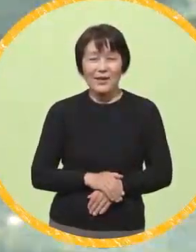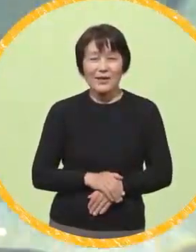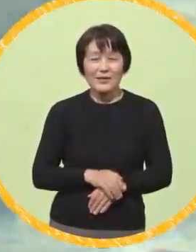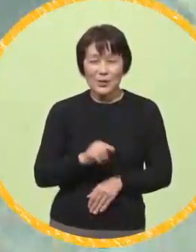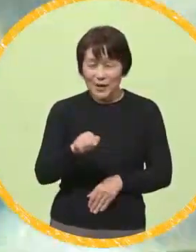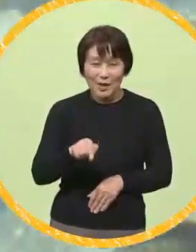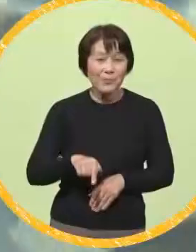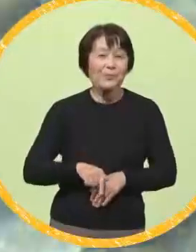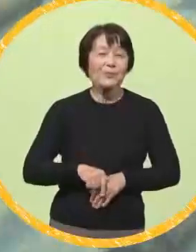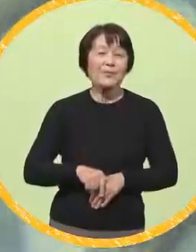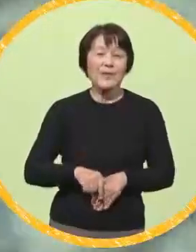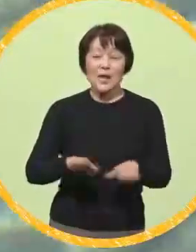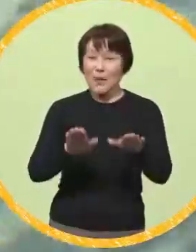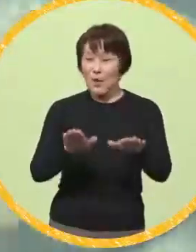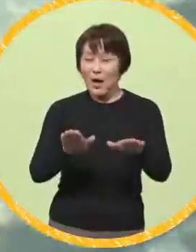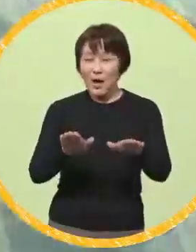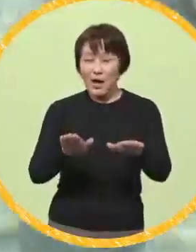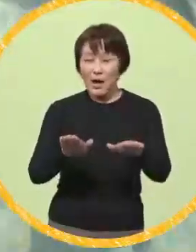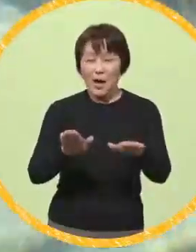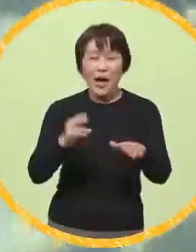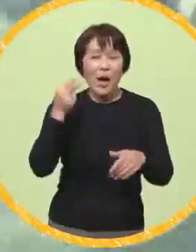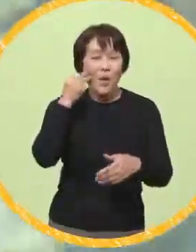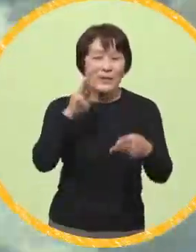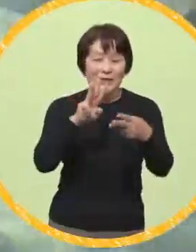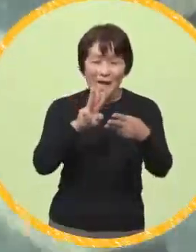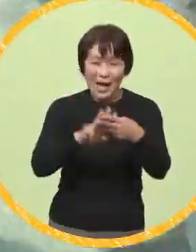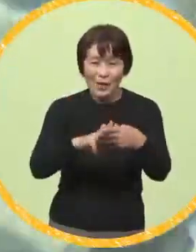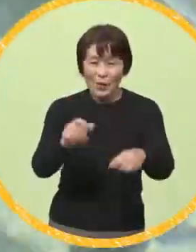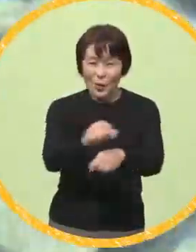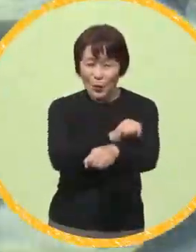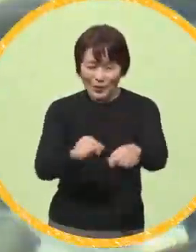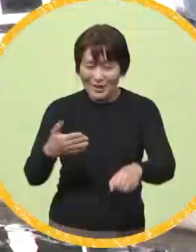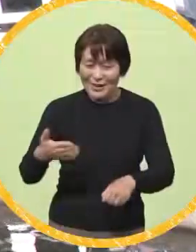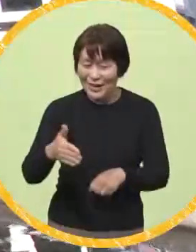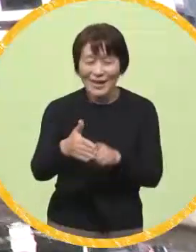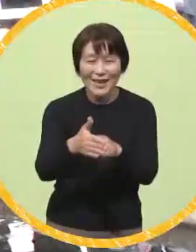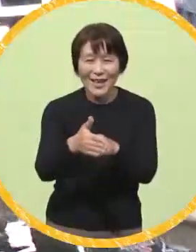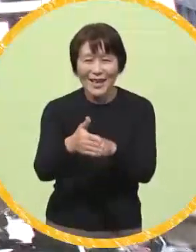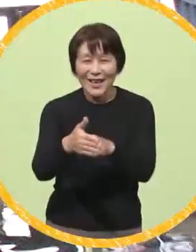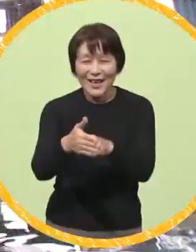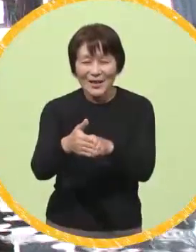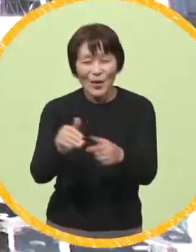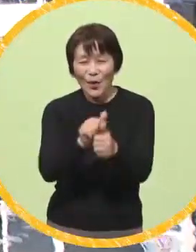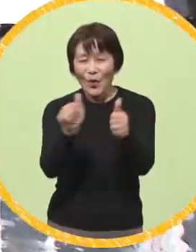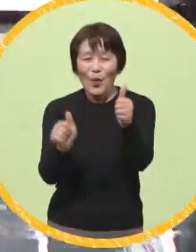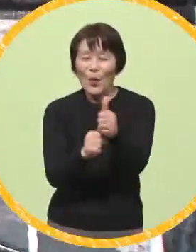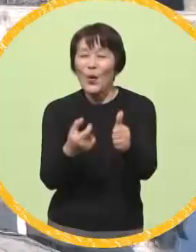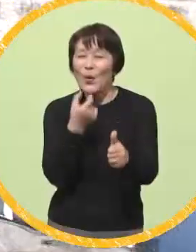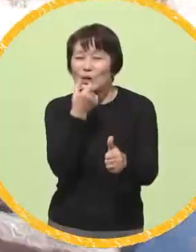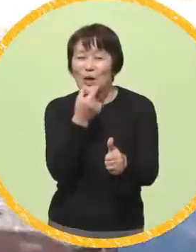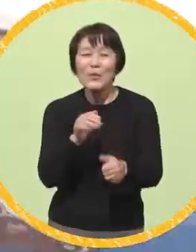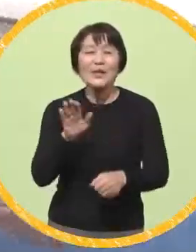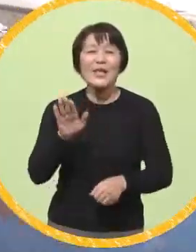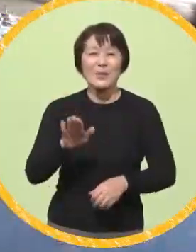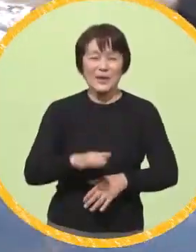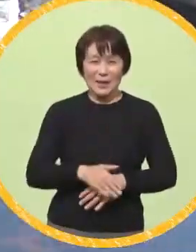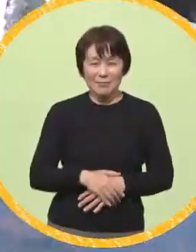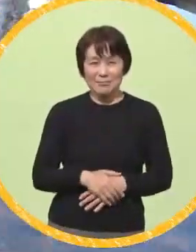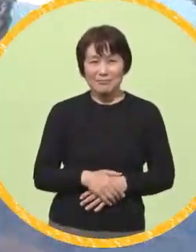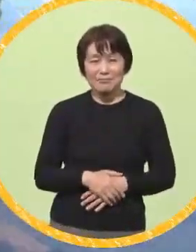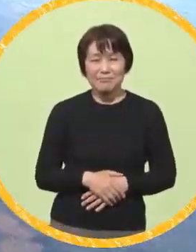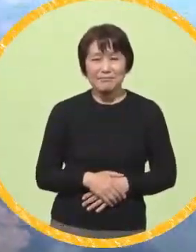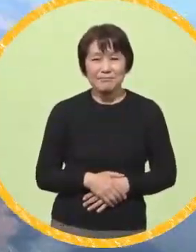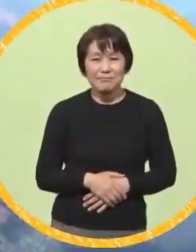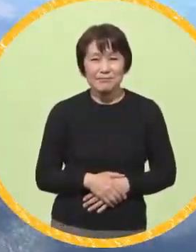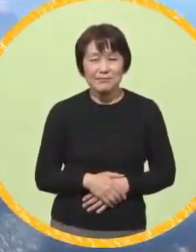に。今や松田の特産品として地元の愛されおつまみになっています。